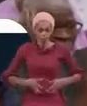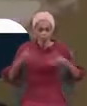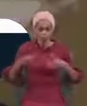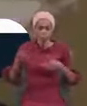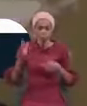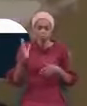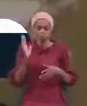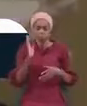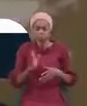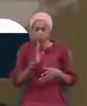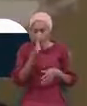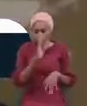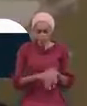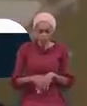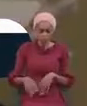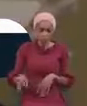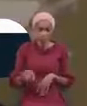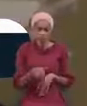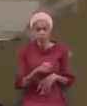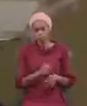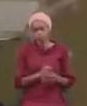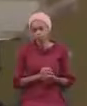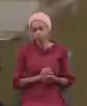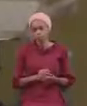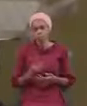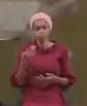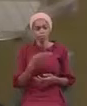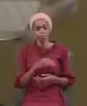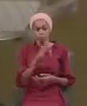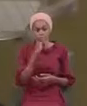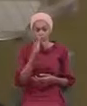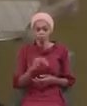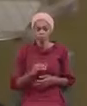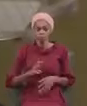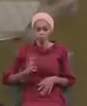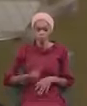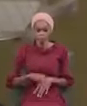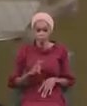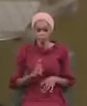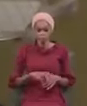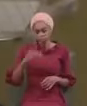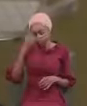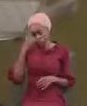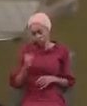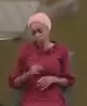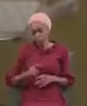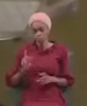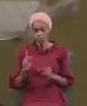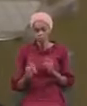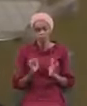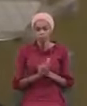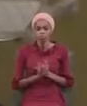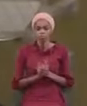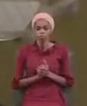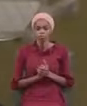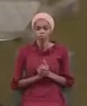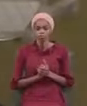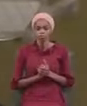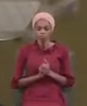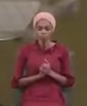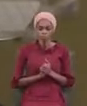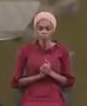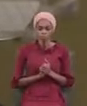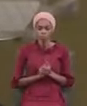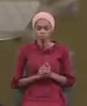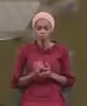il y a encore un avertissement pour ceux-là qui sont très familiers à la Parole de